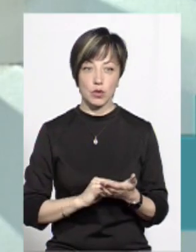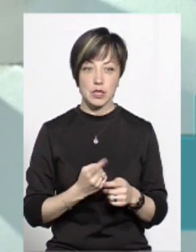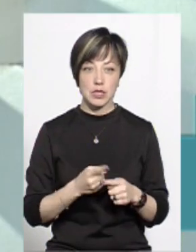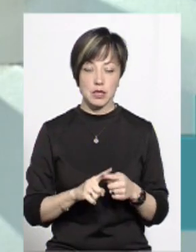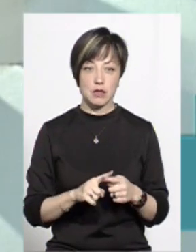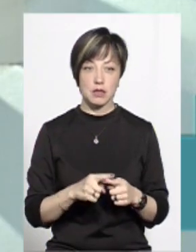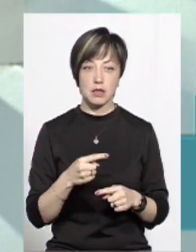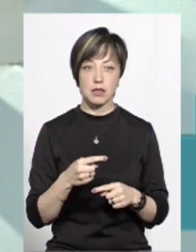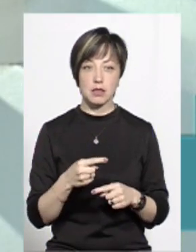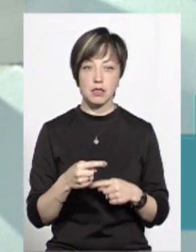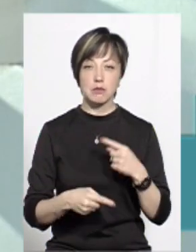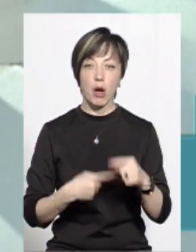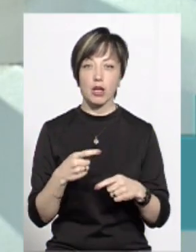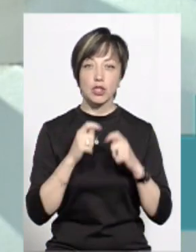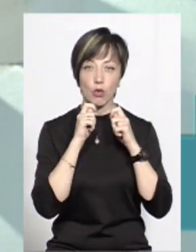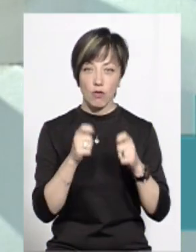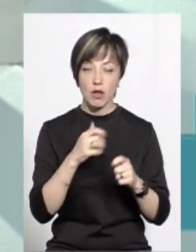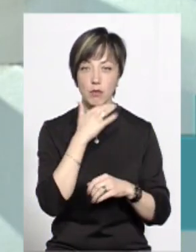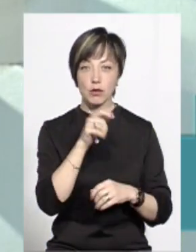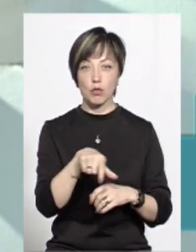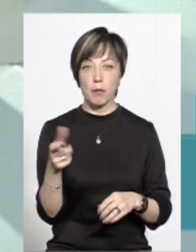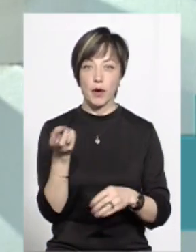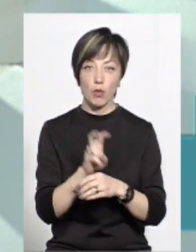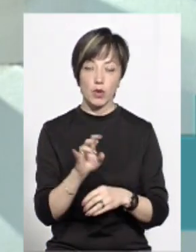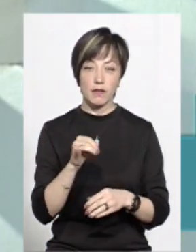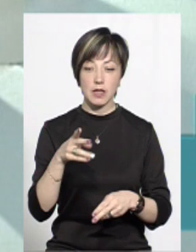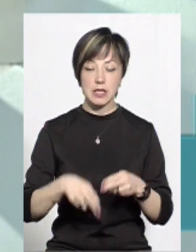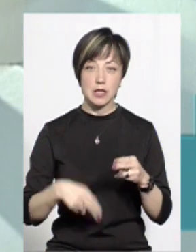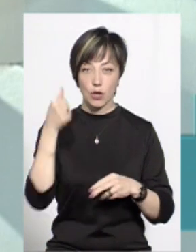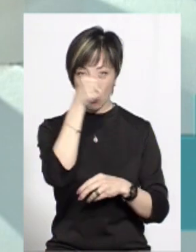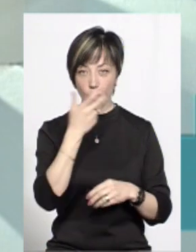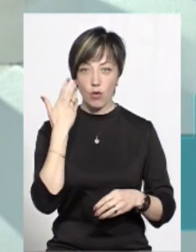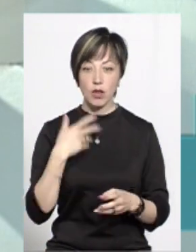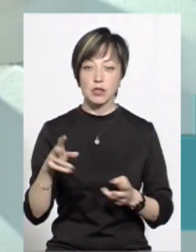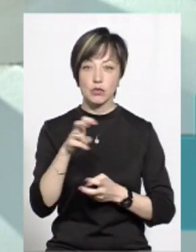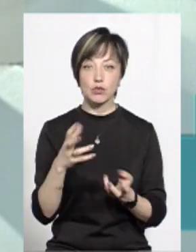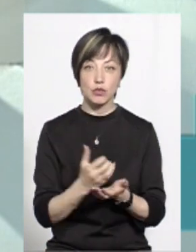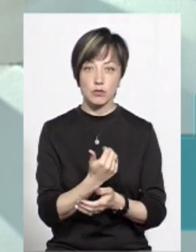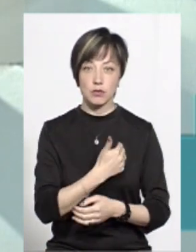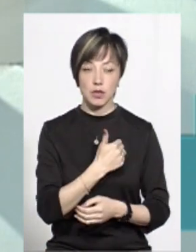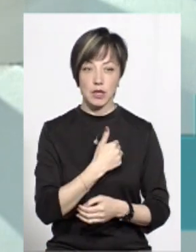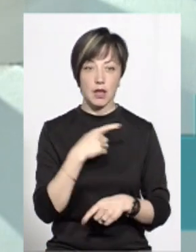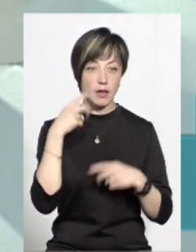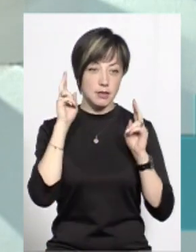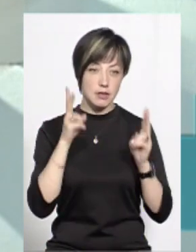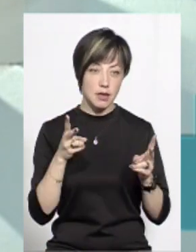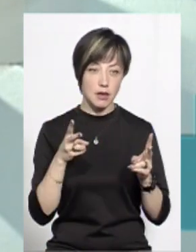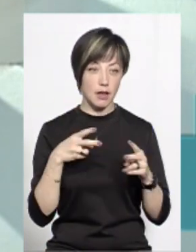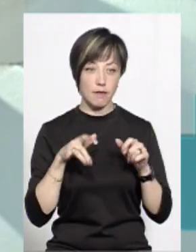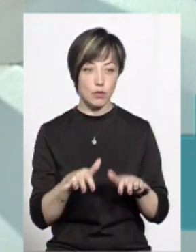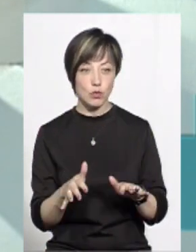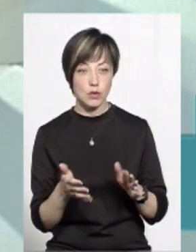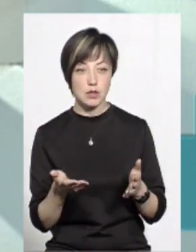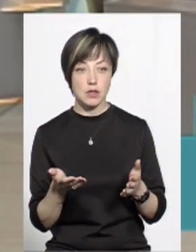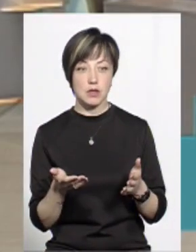повторюсь, це спадщина дарування, тобто багато громадян приходять в кінці року, або коли ми вже їх розшукуємо, і говорять, я не знаю, я був не в